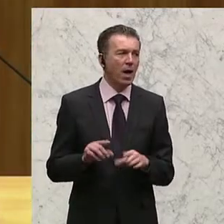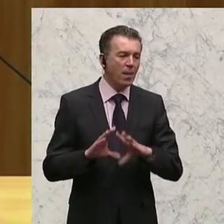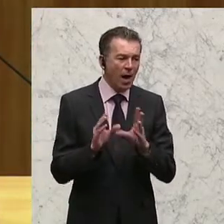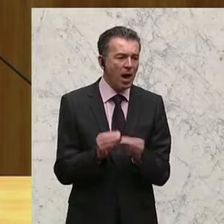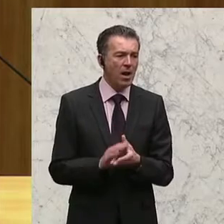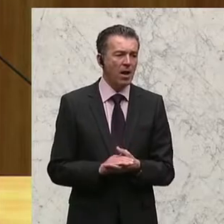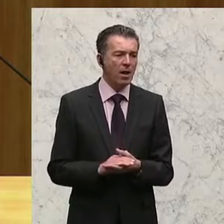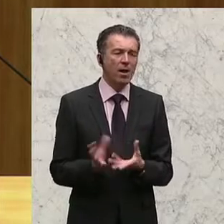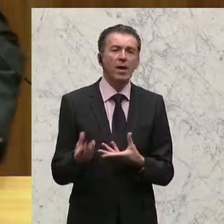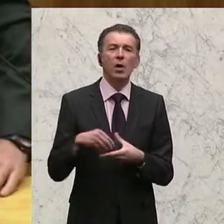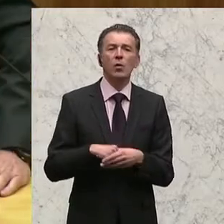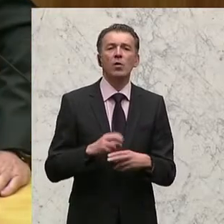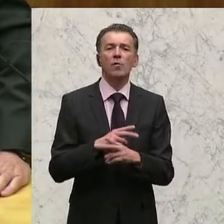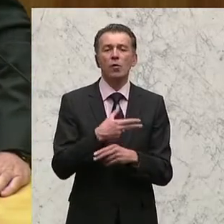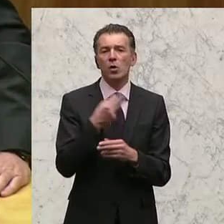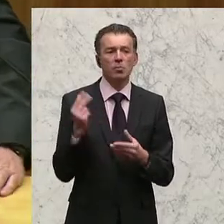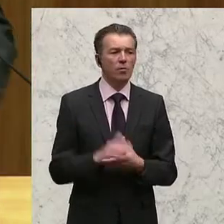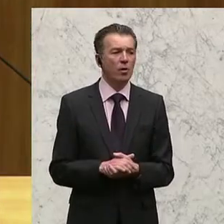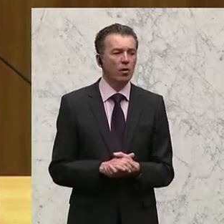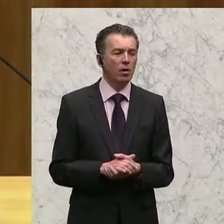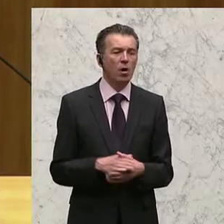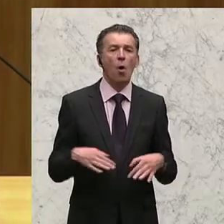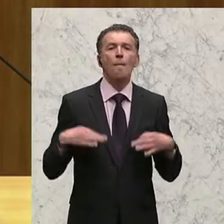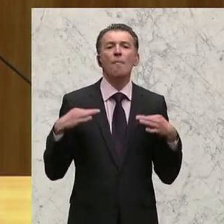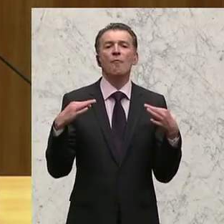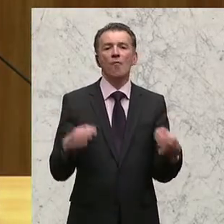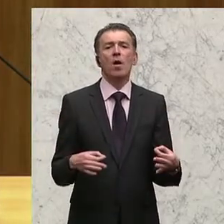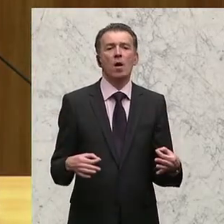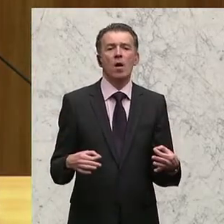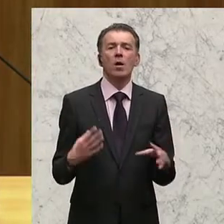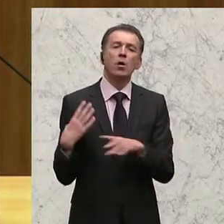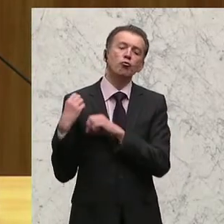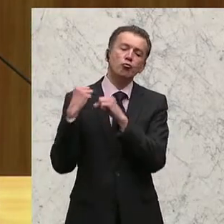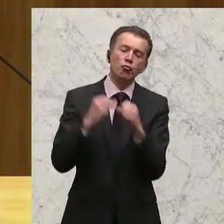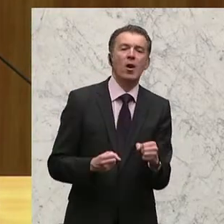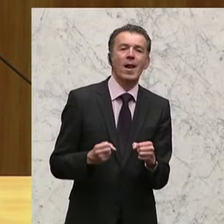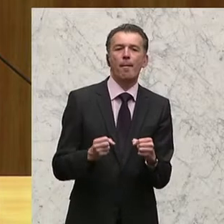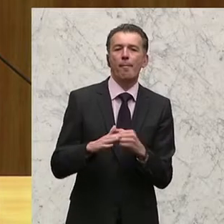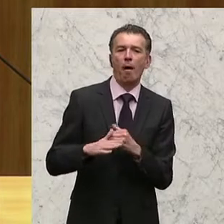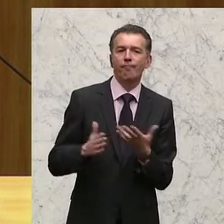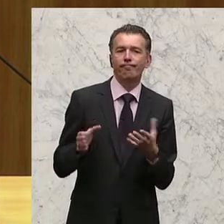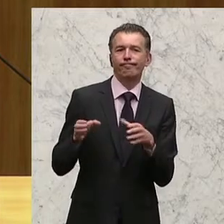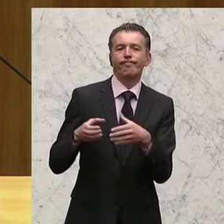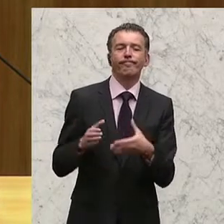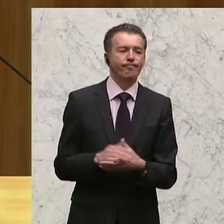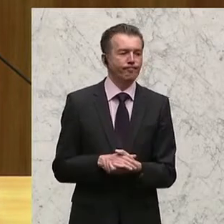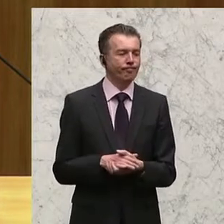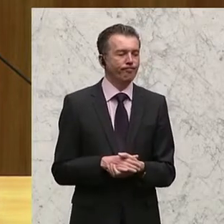alle, inklusive der österreichischen Bevölkerung, Opfer des Schlepperwesens. Weil